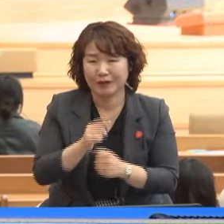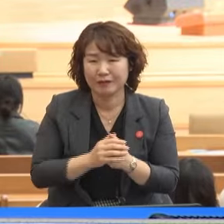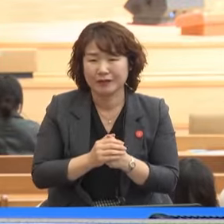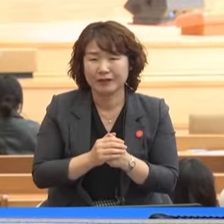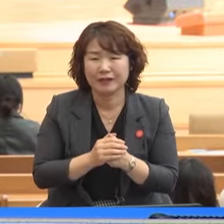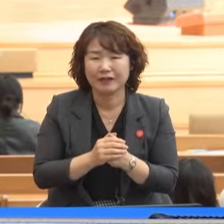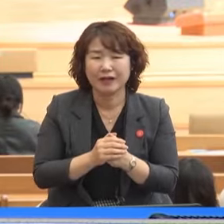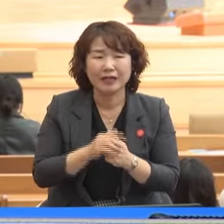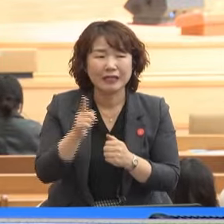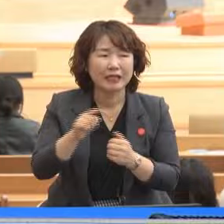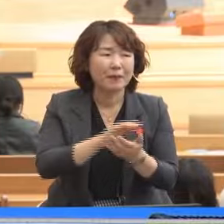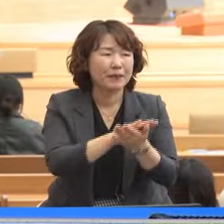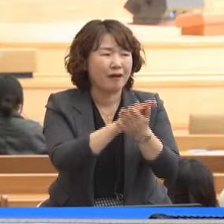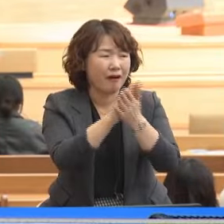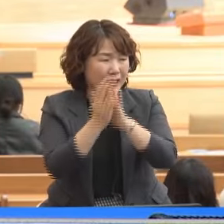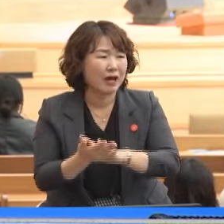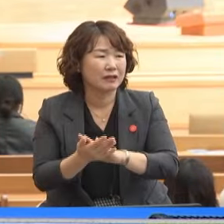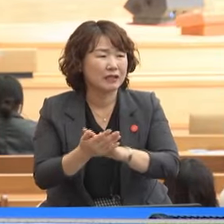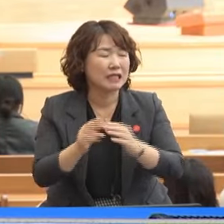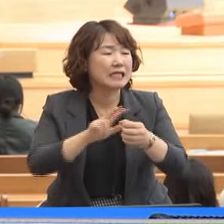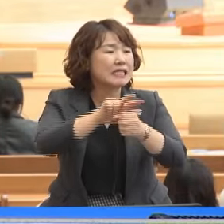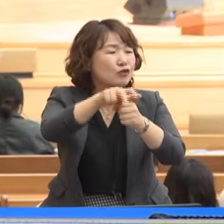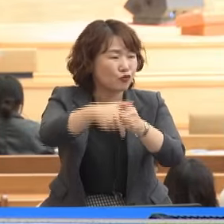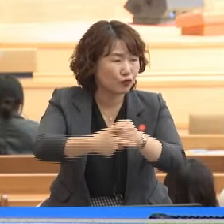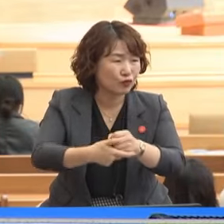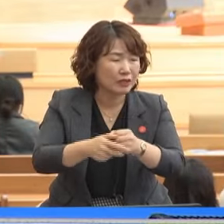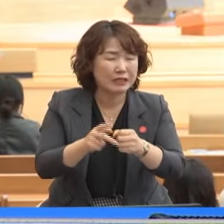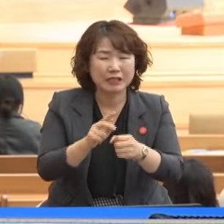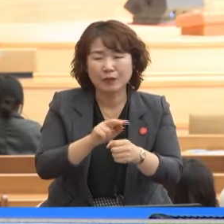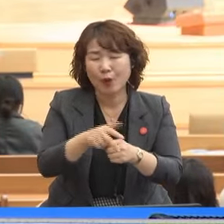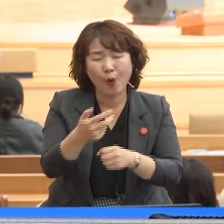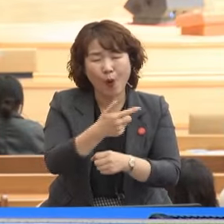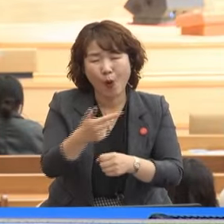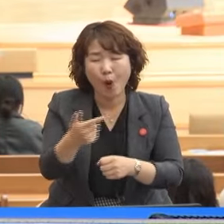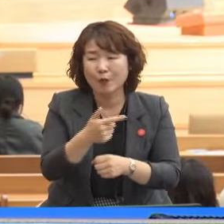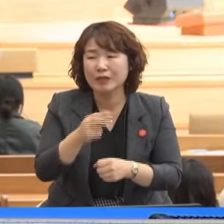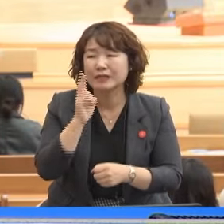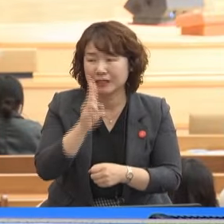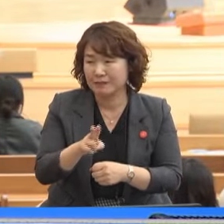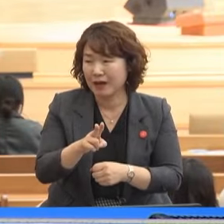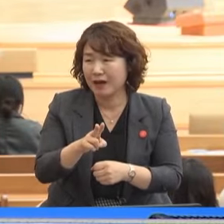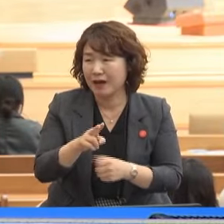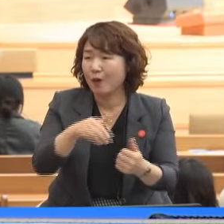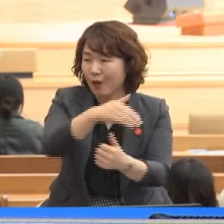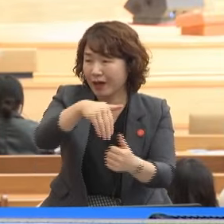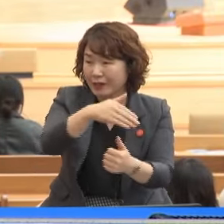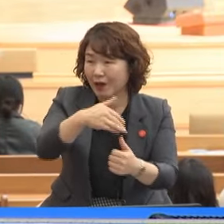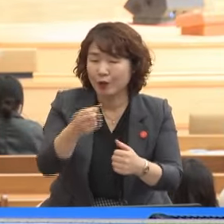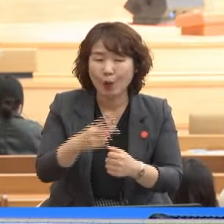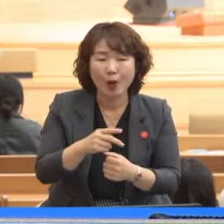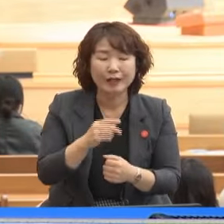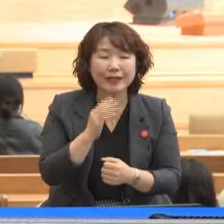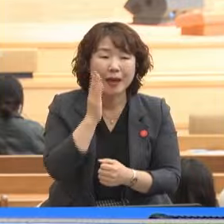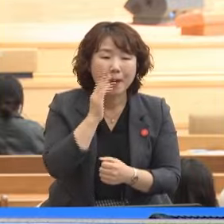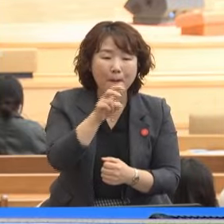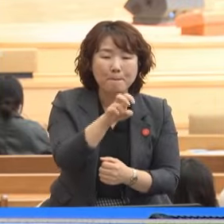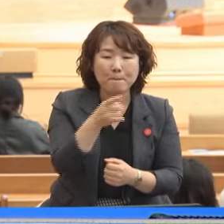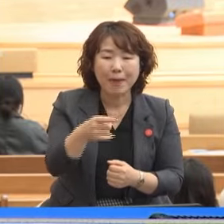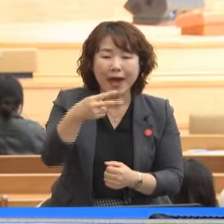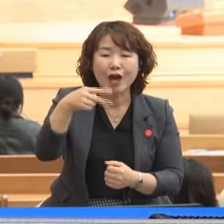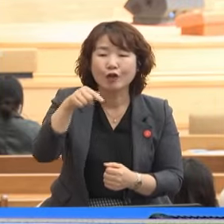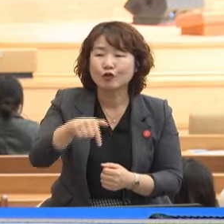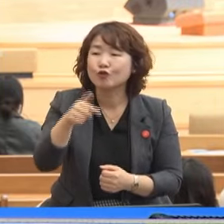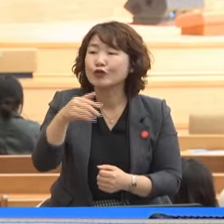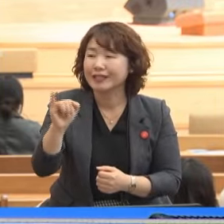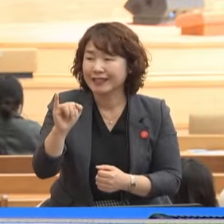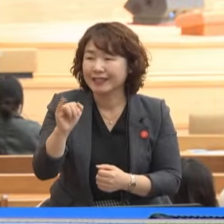격변하는 이 지구, 몸살을 앓고 있는 지구, 또 메뚜기가 토산을 먹어 치울 때라고